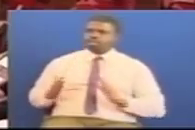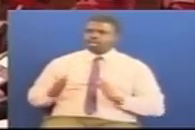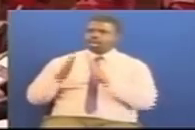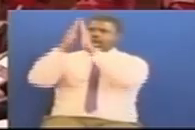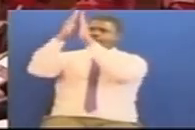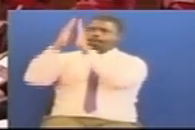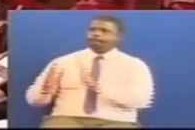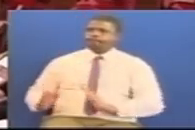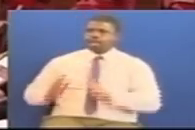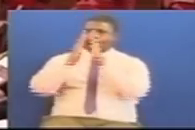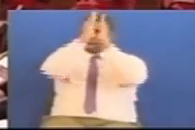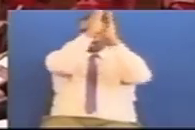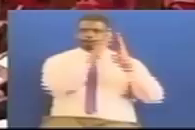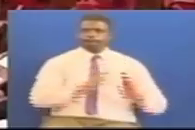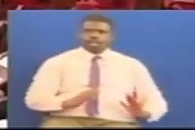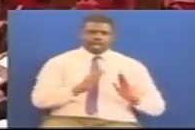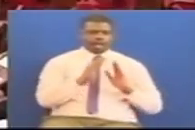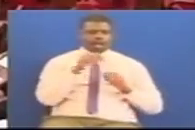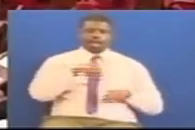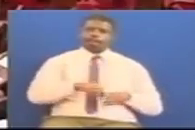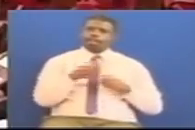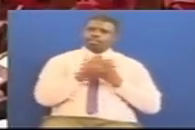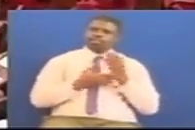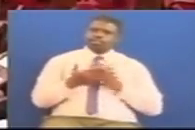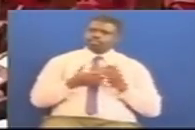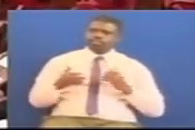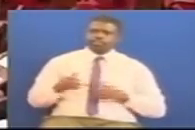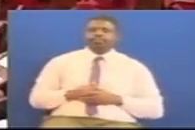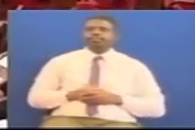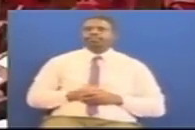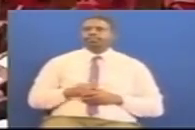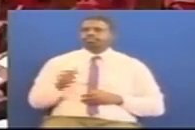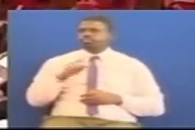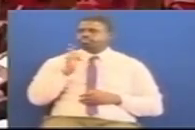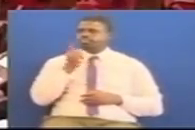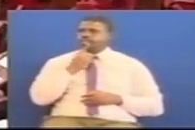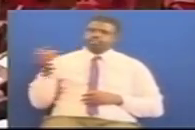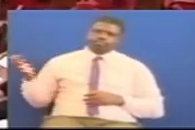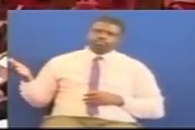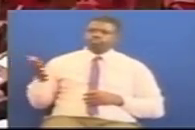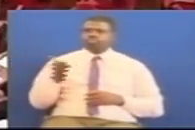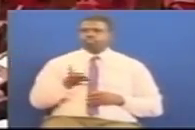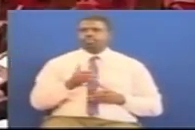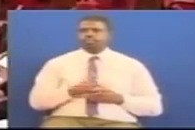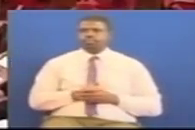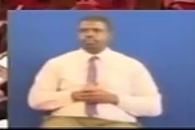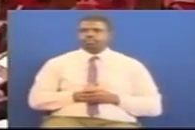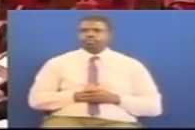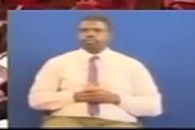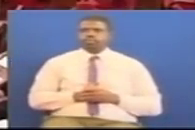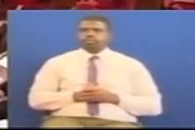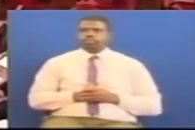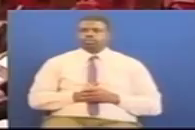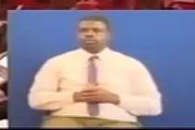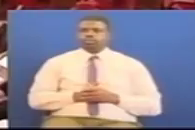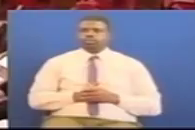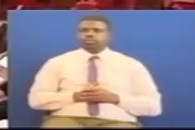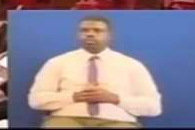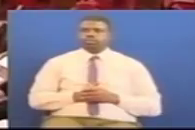Majibu kwa maswali hayo mawili, Mheshimiwa Naibu Waziri, Wizara ya Ujenzi, Uchukuzi na Mawasiliano, Mheshimiwa